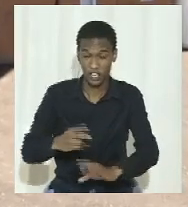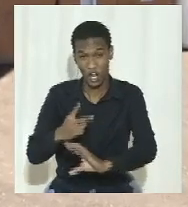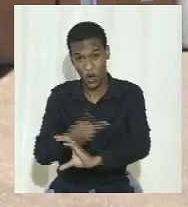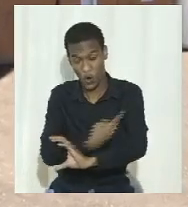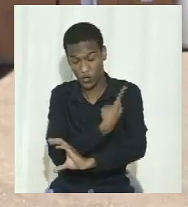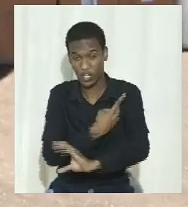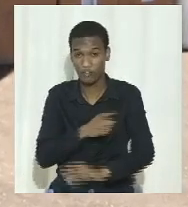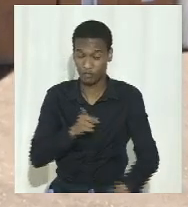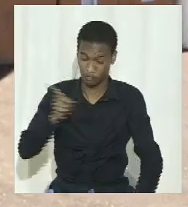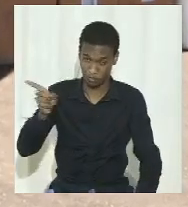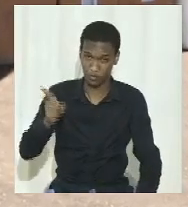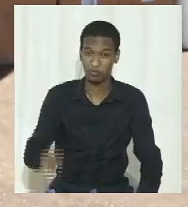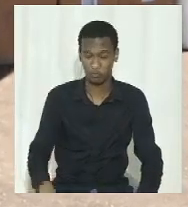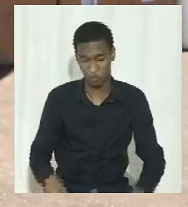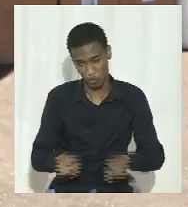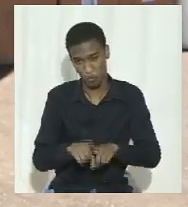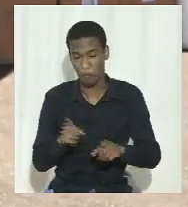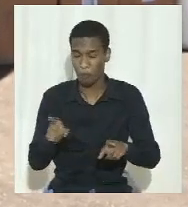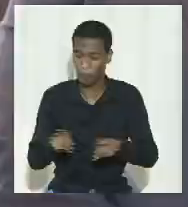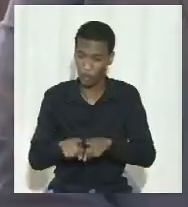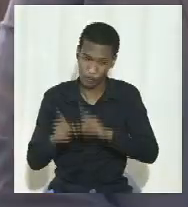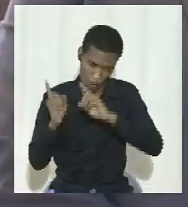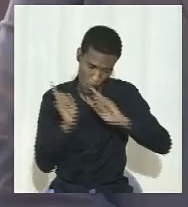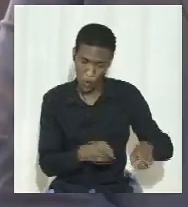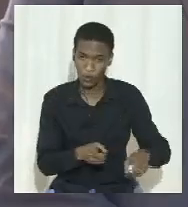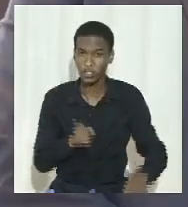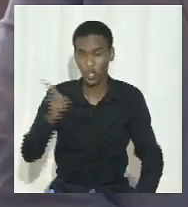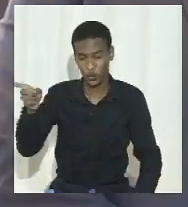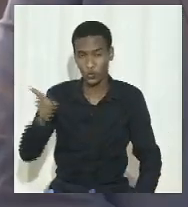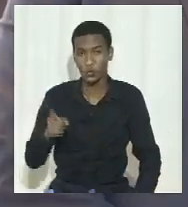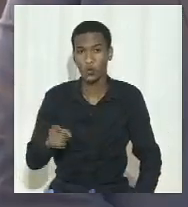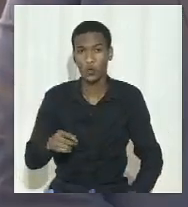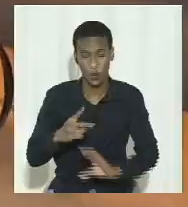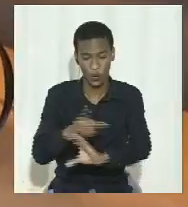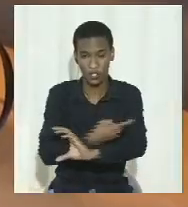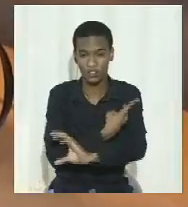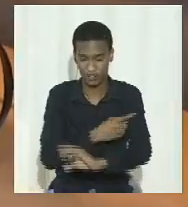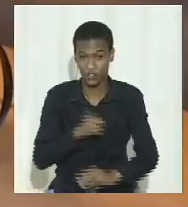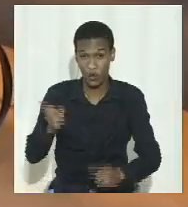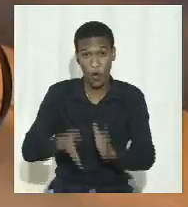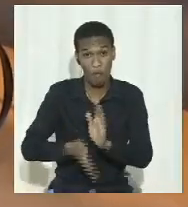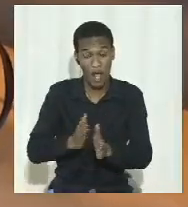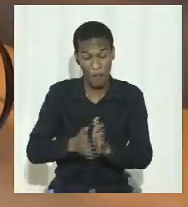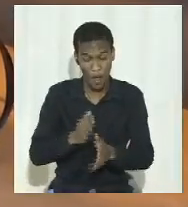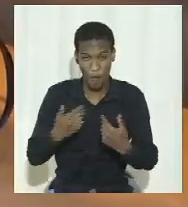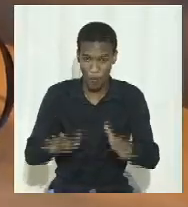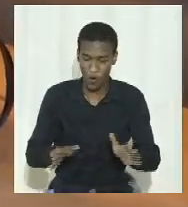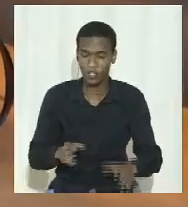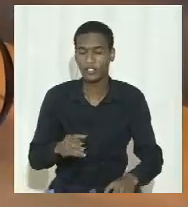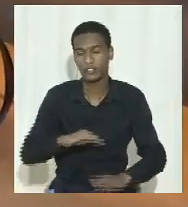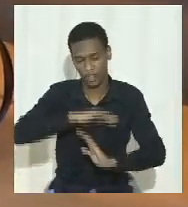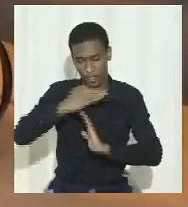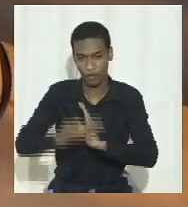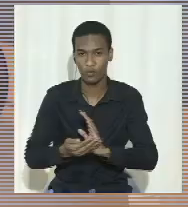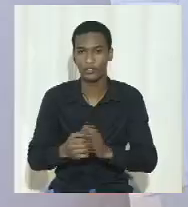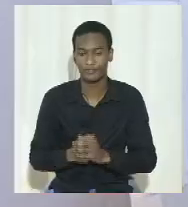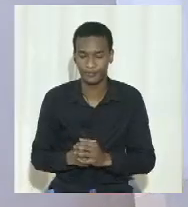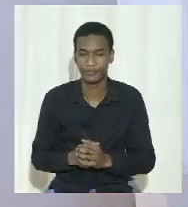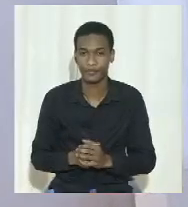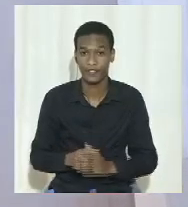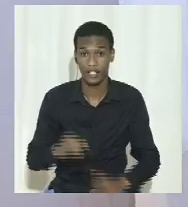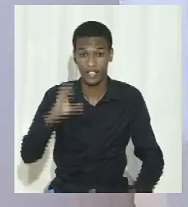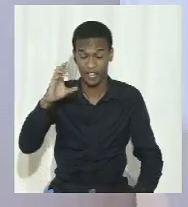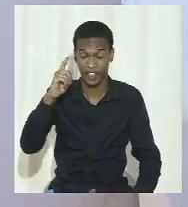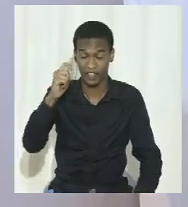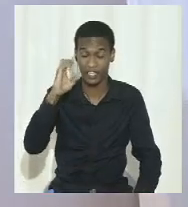aretina mandoza coronavirus itya dia maimaipona avokoa fa ankoatra ny CTC 19 anisan'ireo